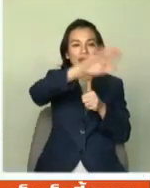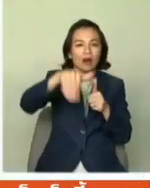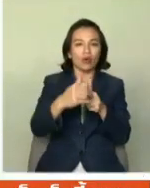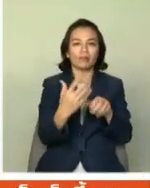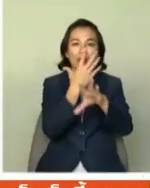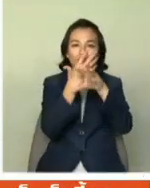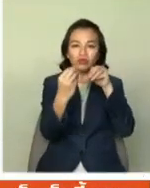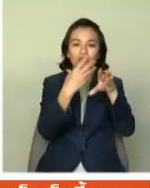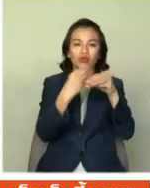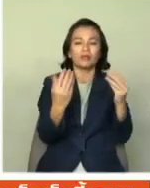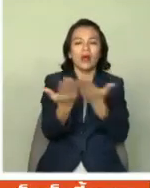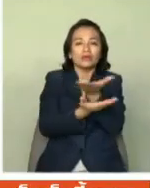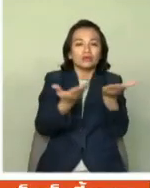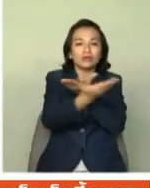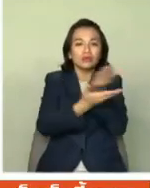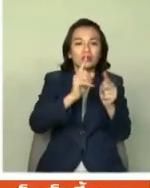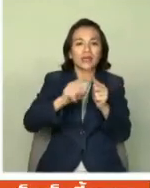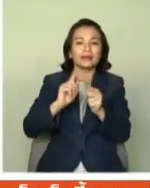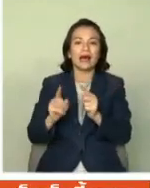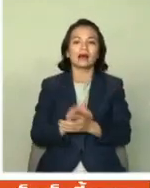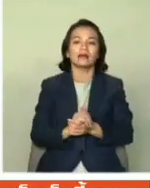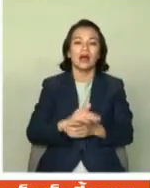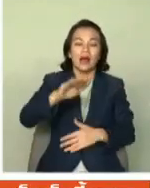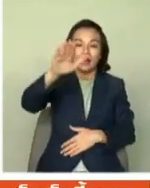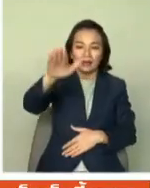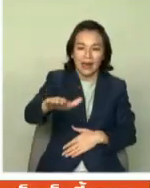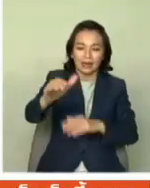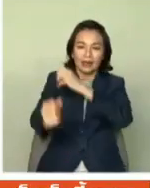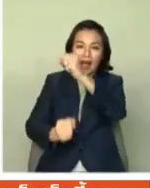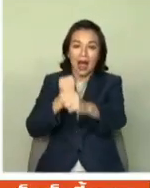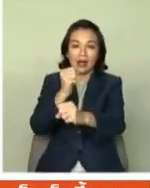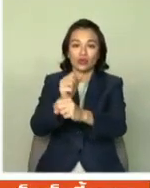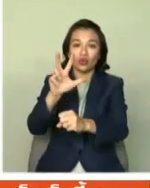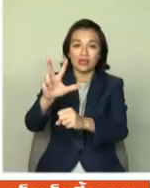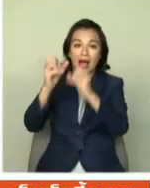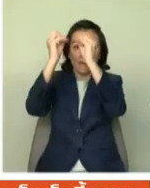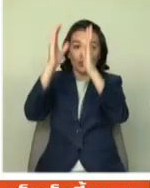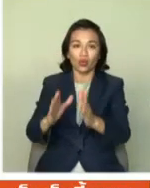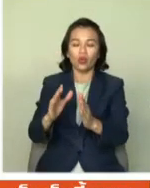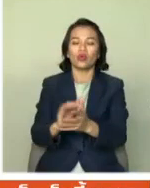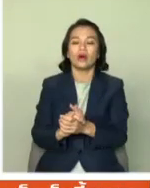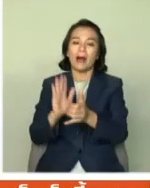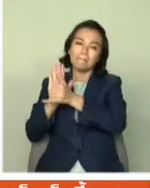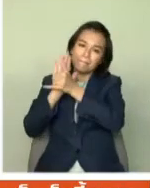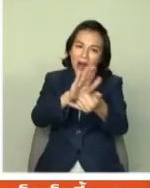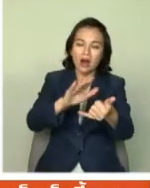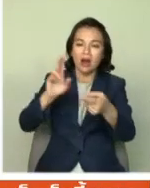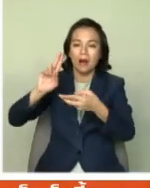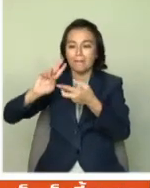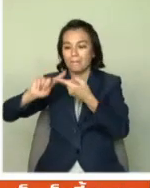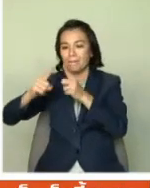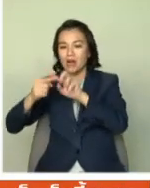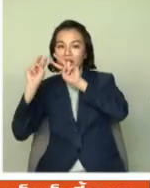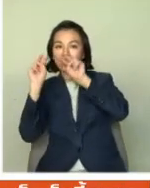ด้วยเหตุผลอะไรก็ตามสิ่งที่เกิดขึ้นสำหรับเด็กเพียงแค่3ขวบที่คุณครูทำร้ายต่อหน้าเพื่อนๆมันไม่เหมาะสม